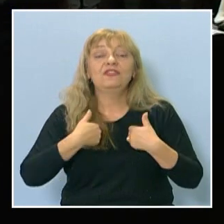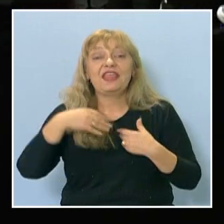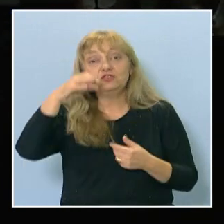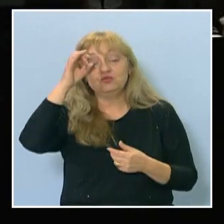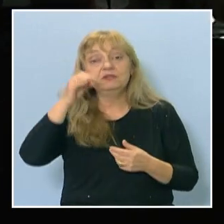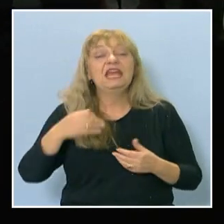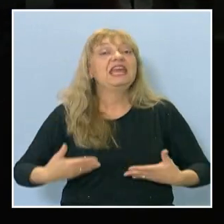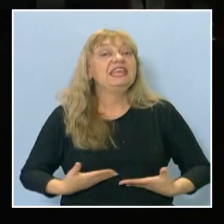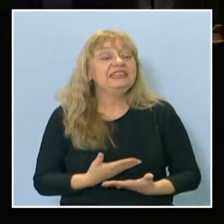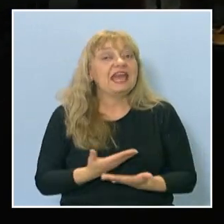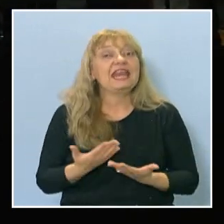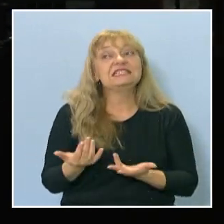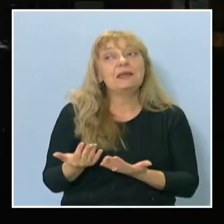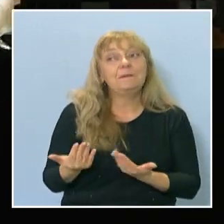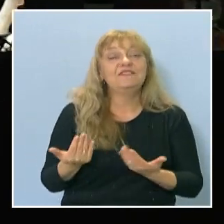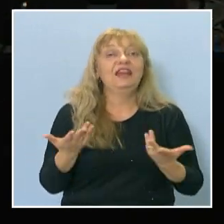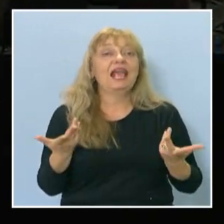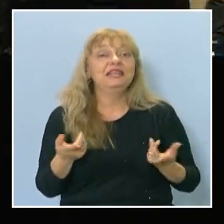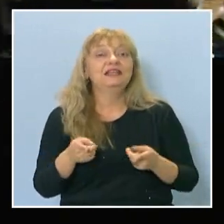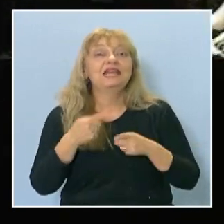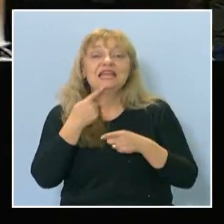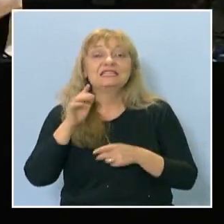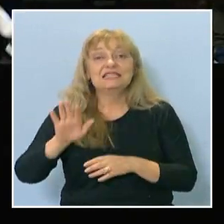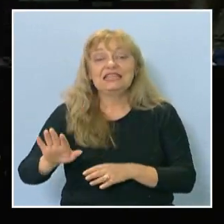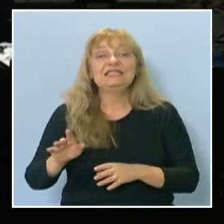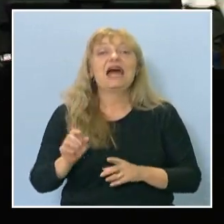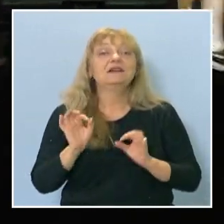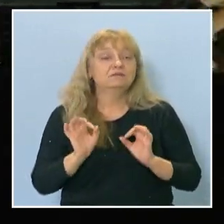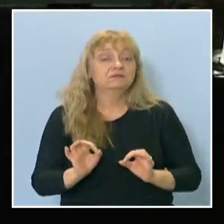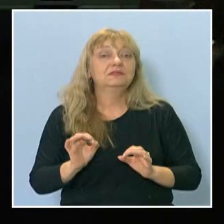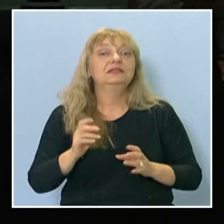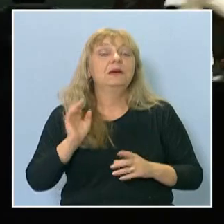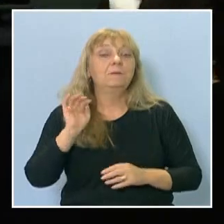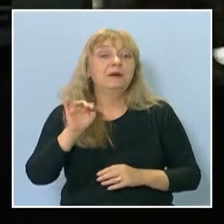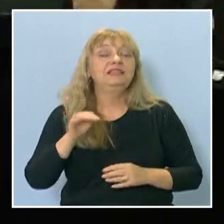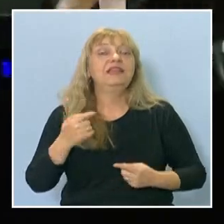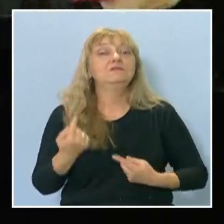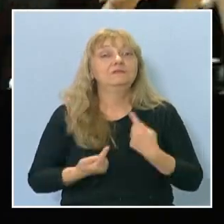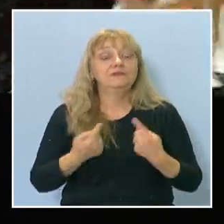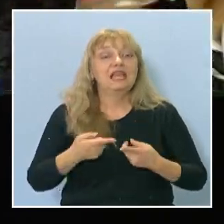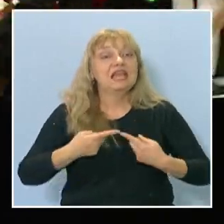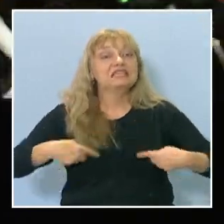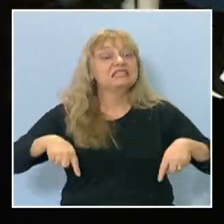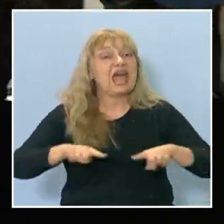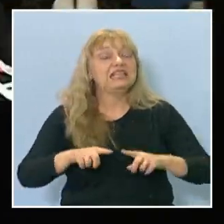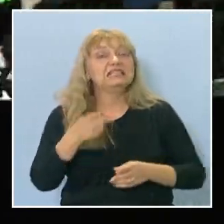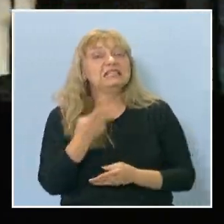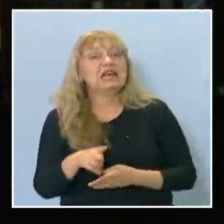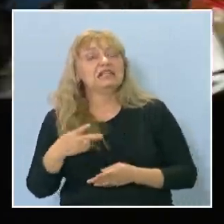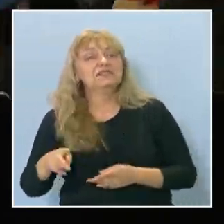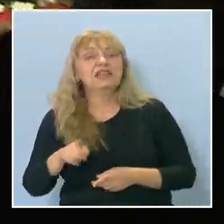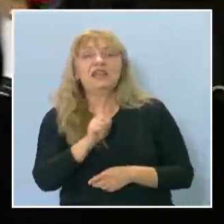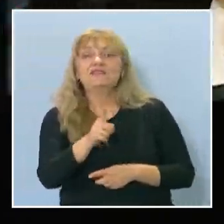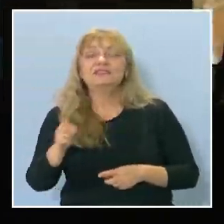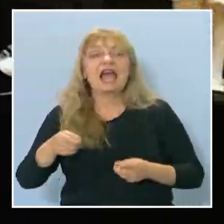интересна, привлекателна, така че за тях действително да бъде забавно. Стаите вече са различни, всяка стая си има